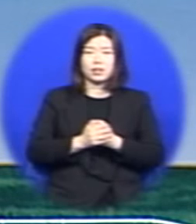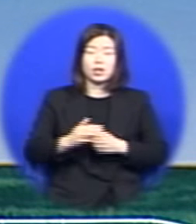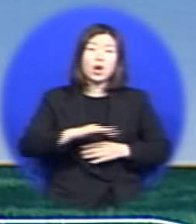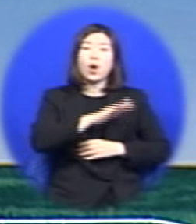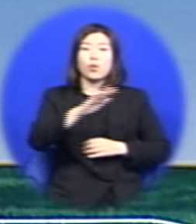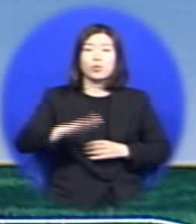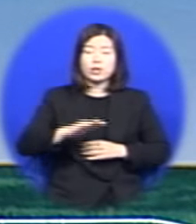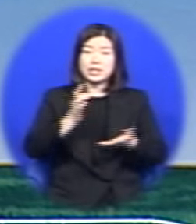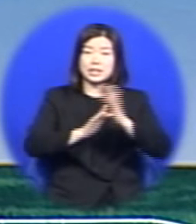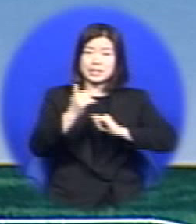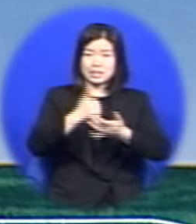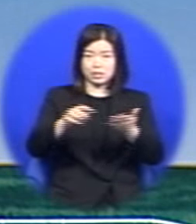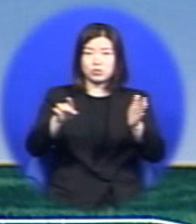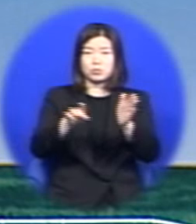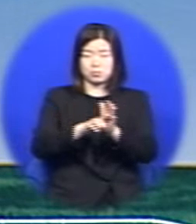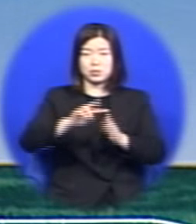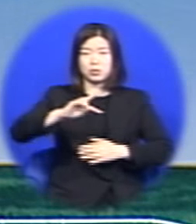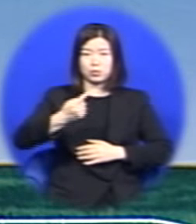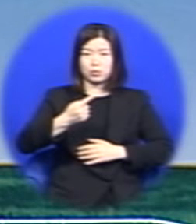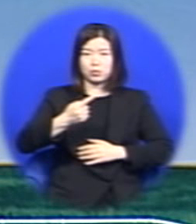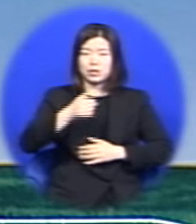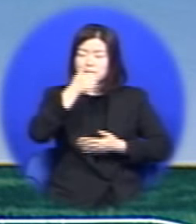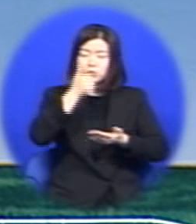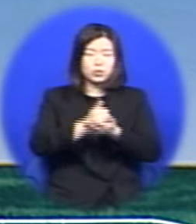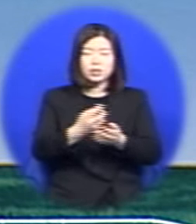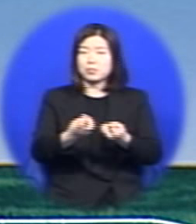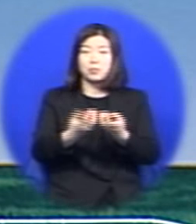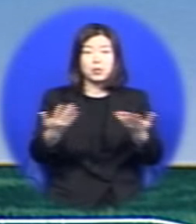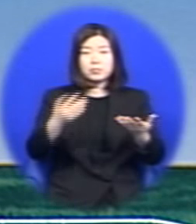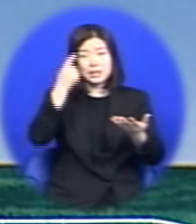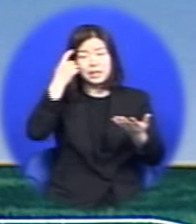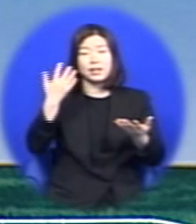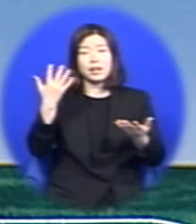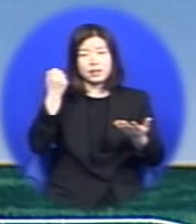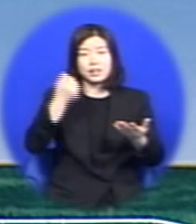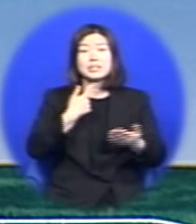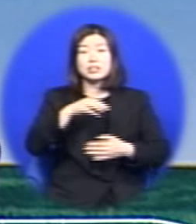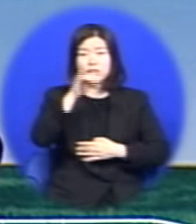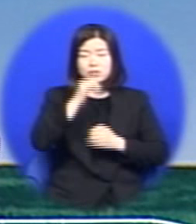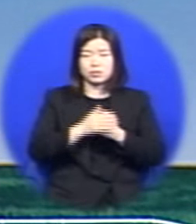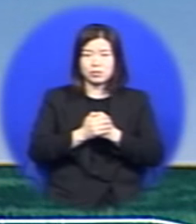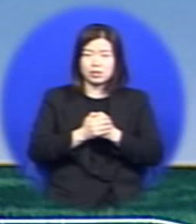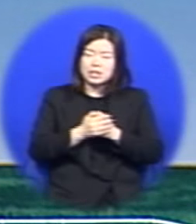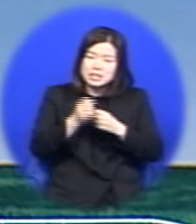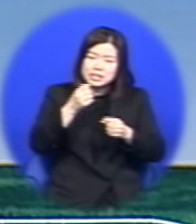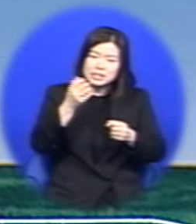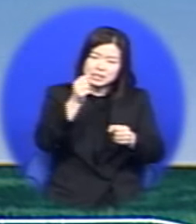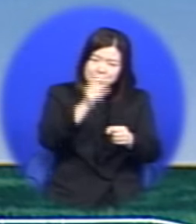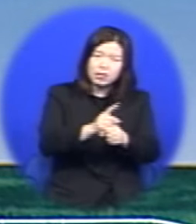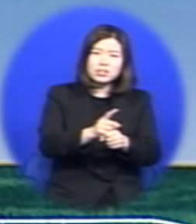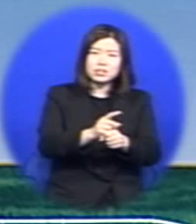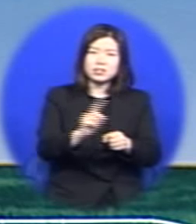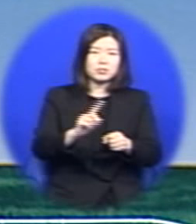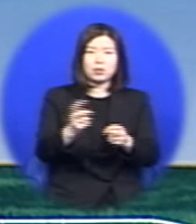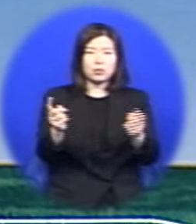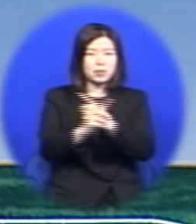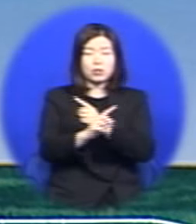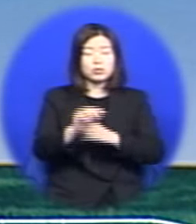어쩔 수밖에 없다고 생각했던 적이 있었습니다. 성질은 어쩔 수 없는 거라고